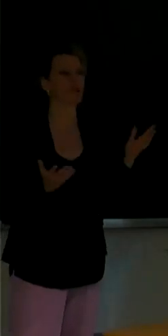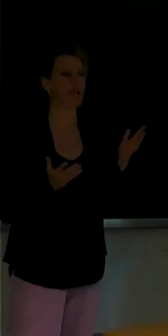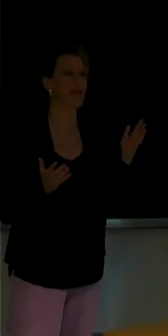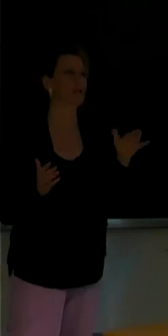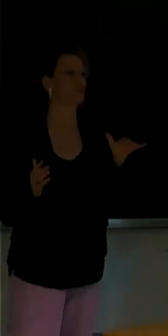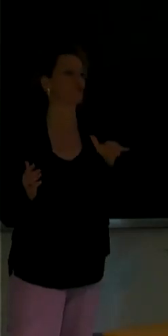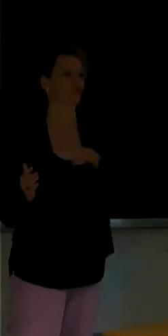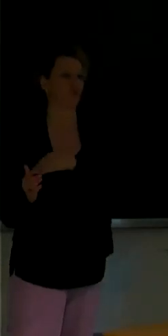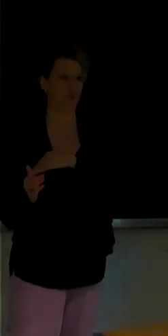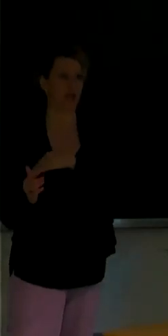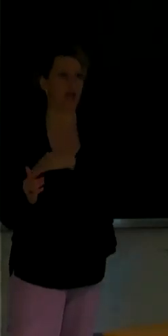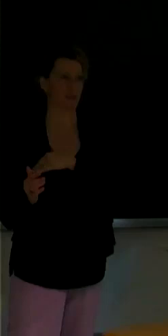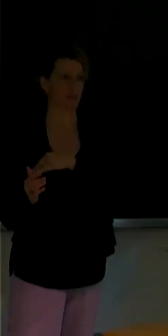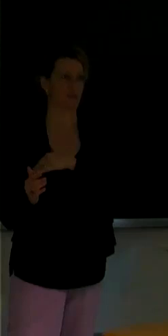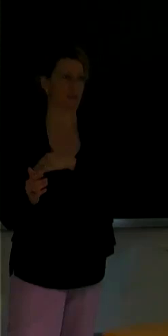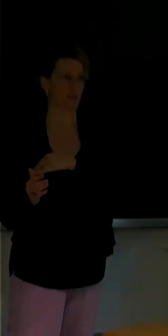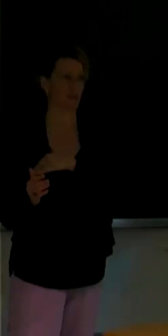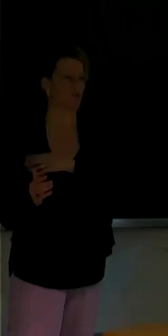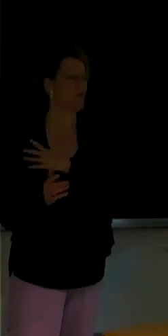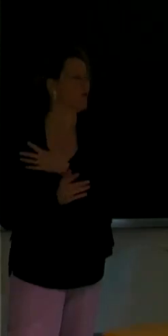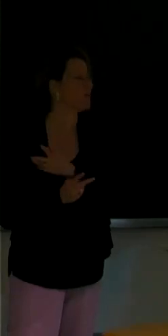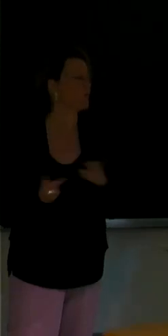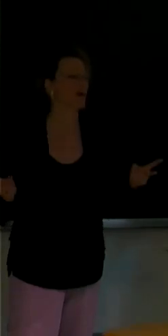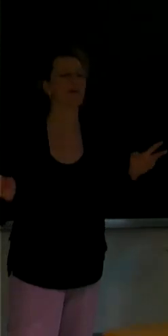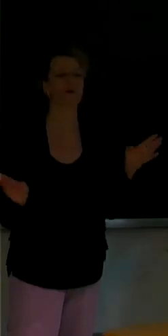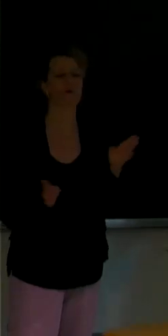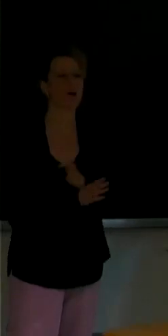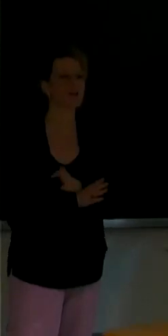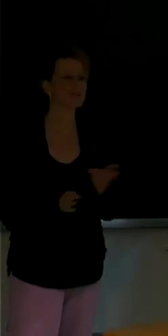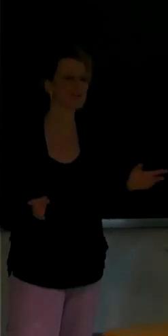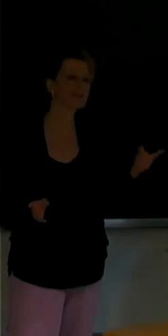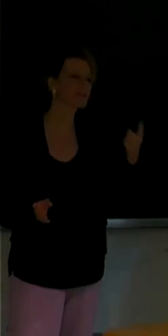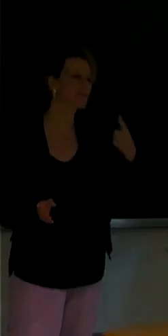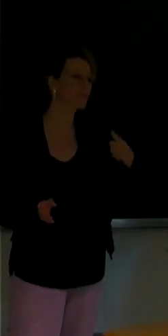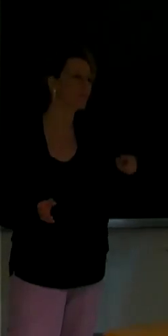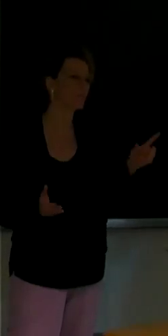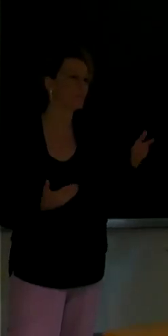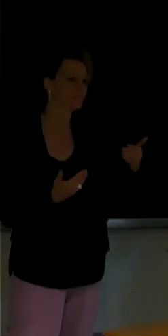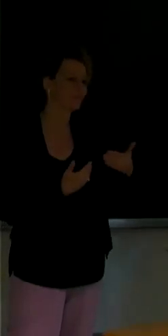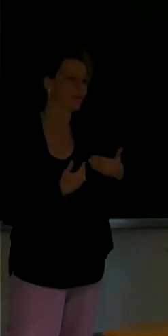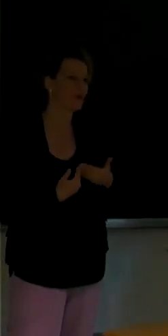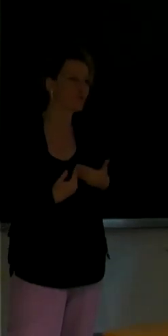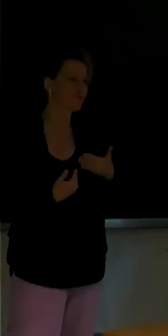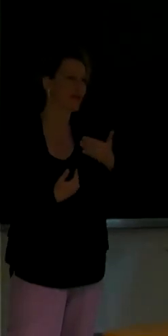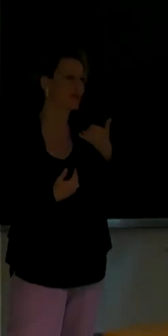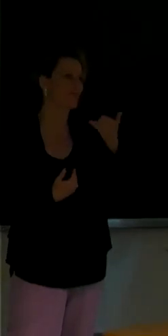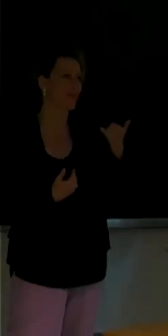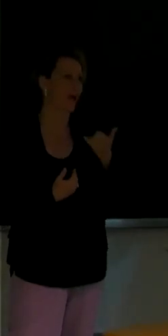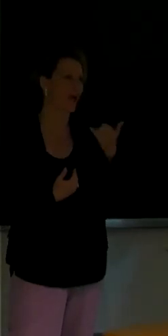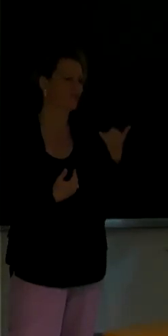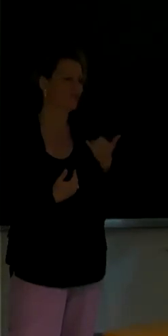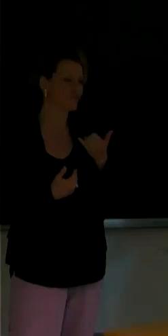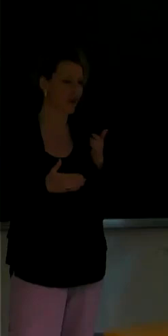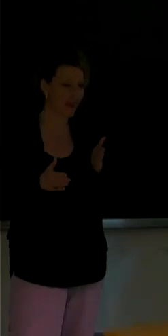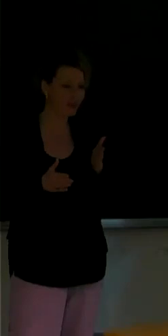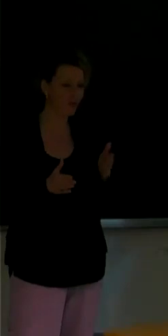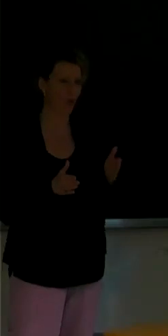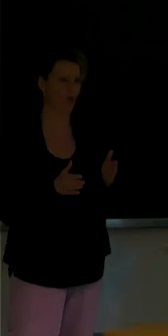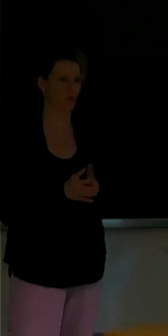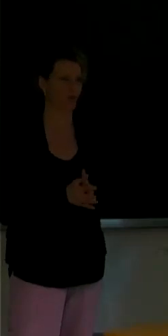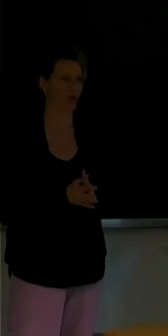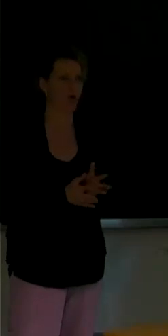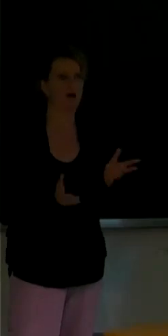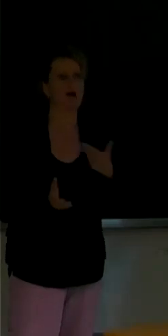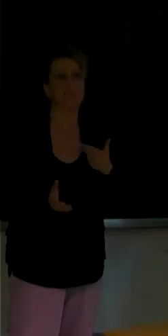qualsiasi cosa in loro potere per renderci la vita più semplice. Per carità, ripeto, ingegneria è difficile, loro non fanno miracoli, non ci possono regalare gli esami